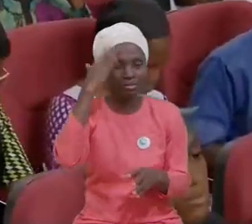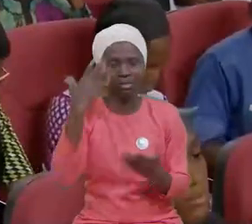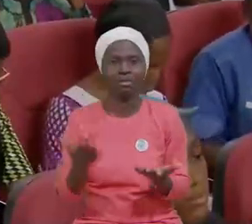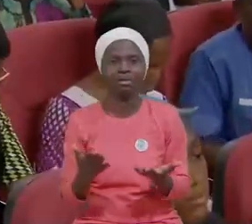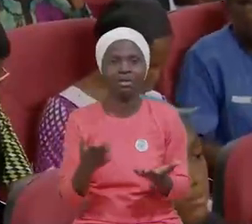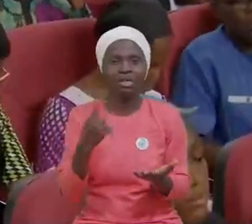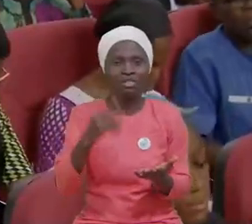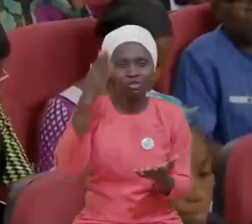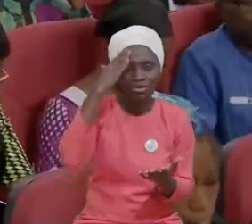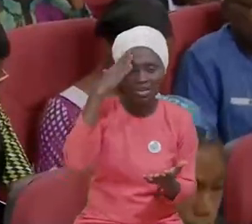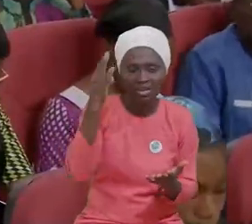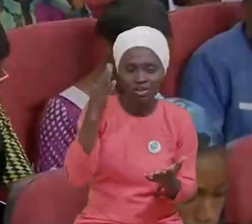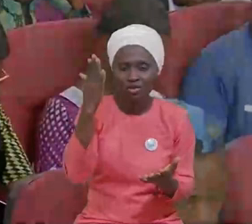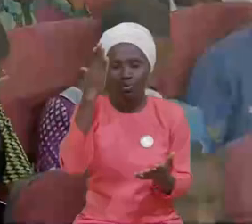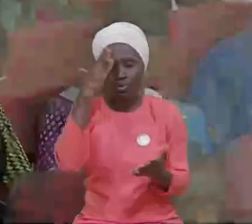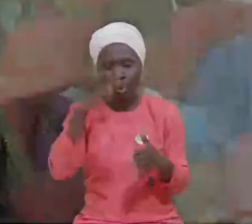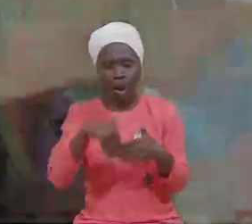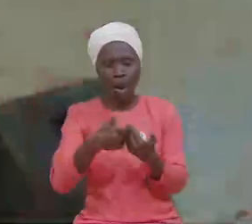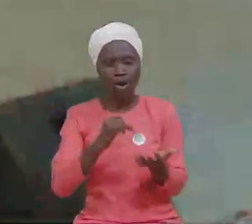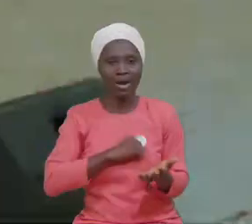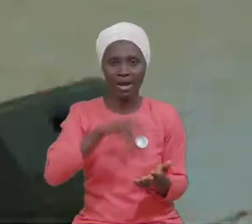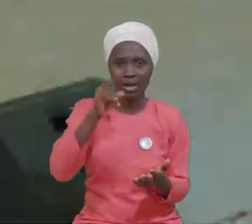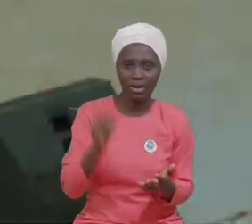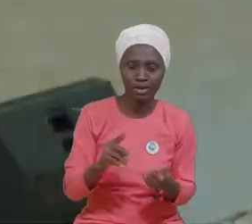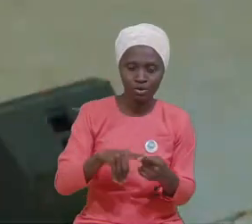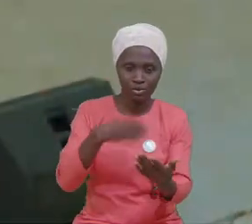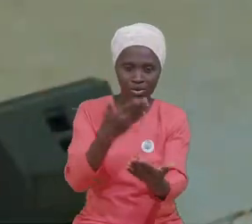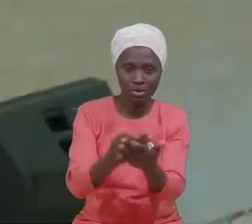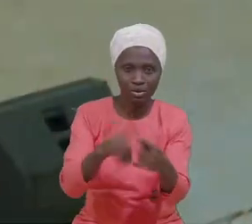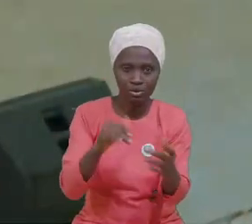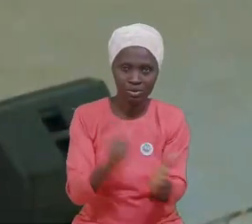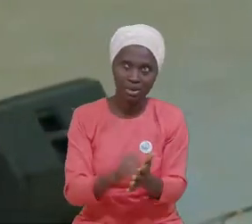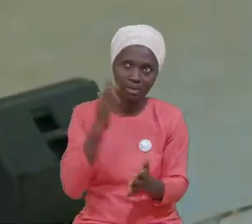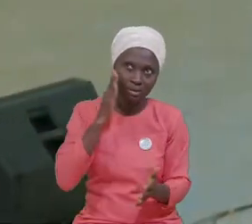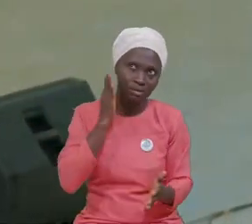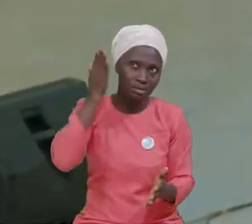le savoir-faire dont j'ai besoin pour arriver à destination.